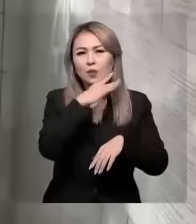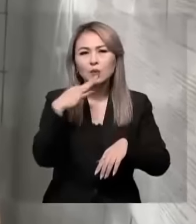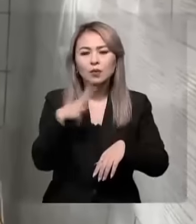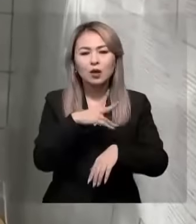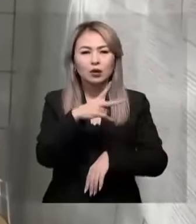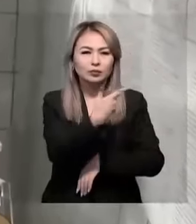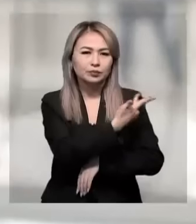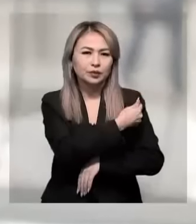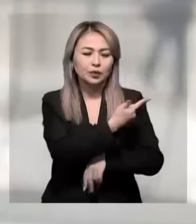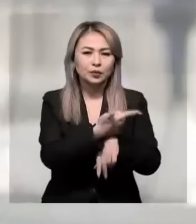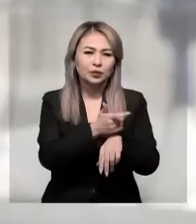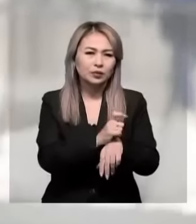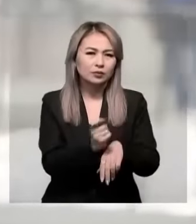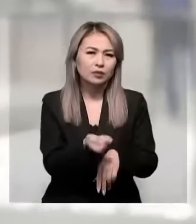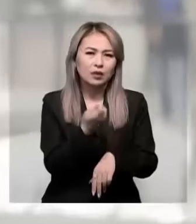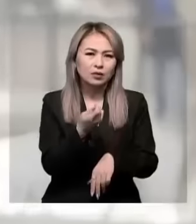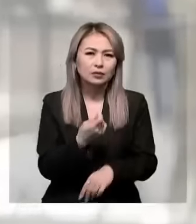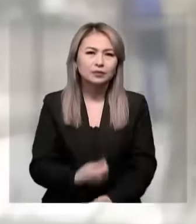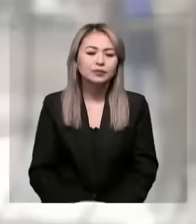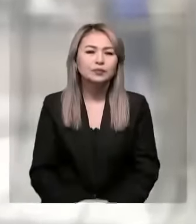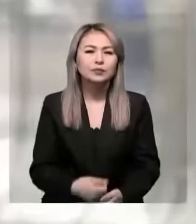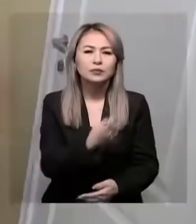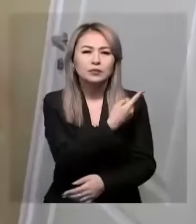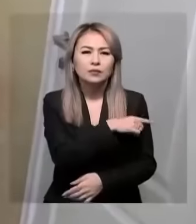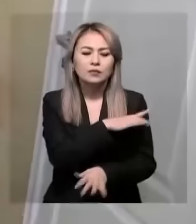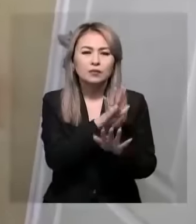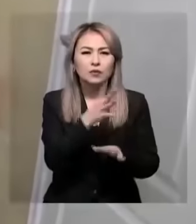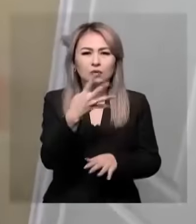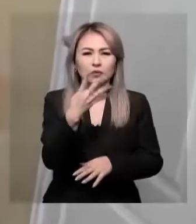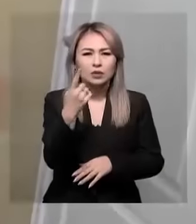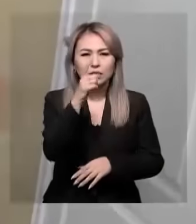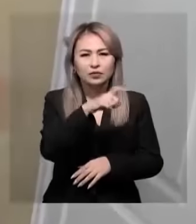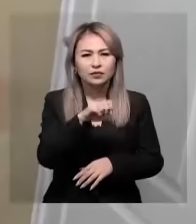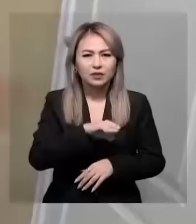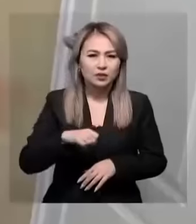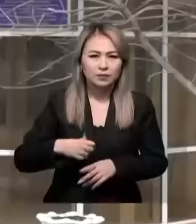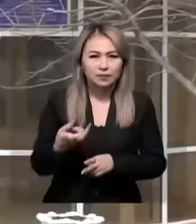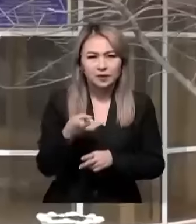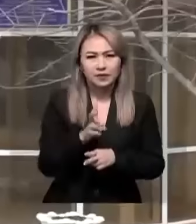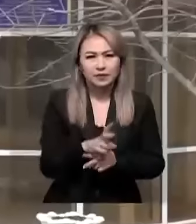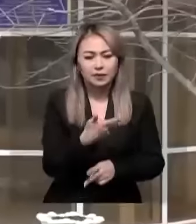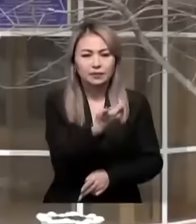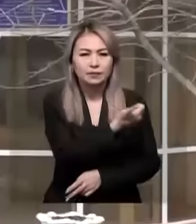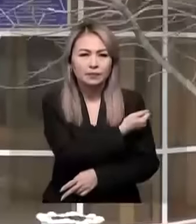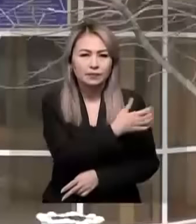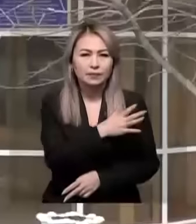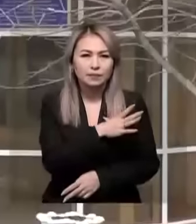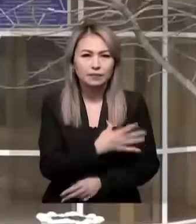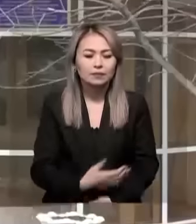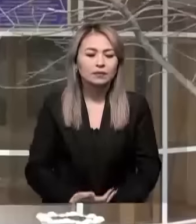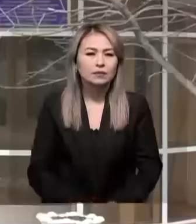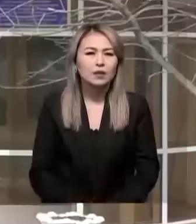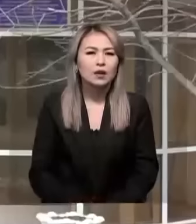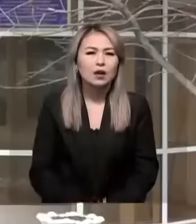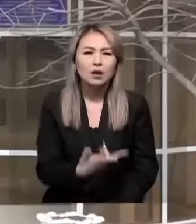екпе алып жатқандар өте аз дейді дәрігерлер. Емханаға небәрі 41 адам өз еркімен келген. Екпе жұмыстары төмен